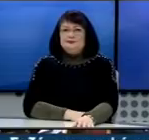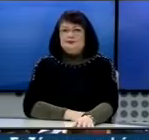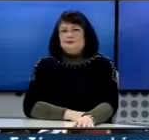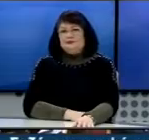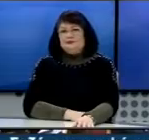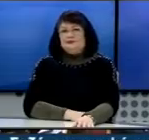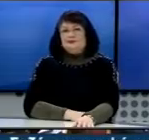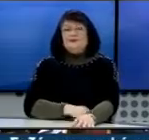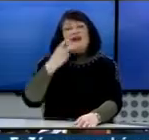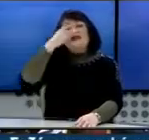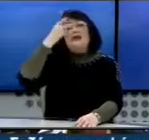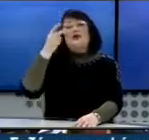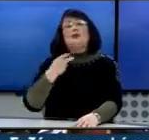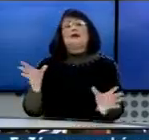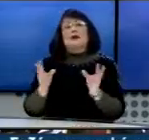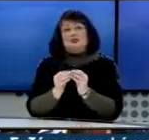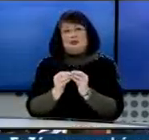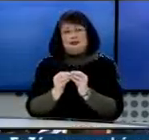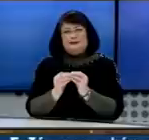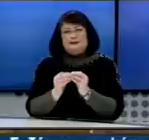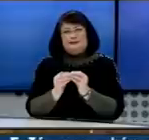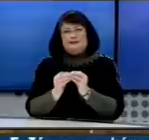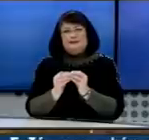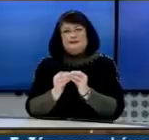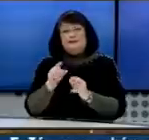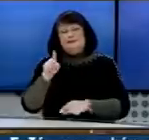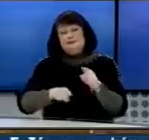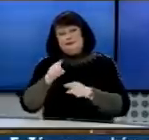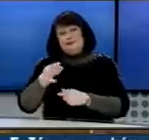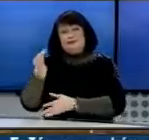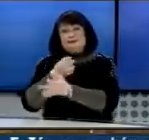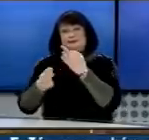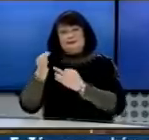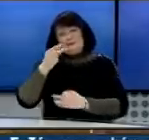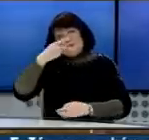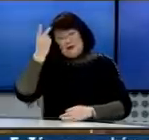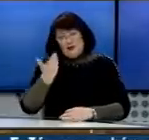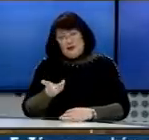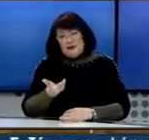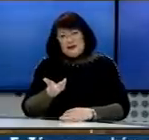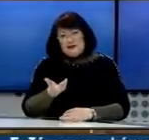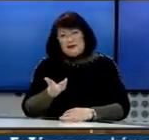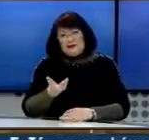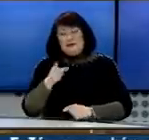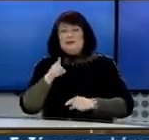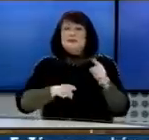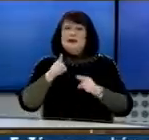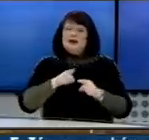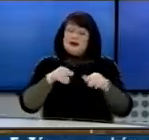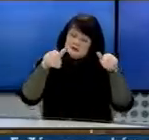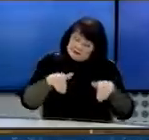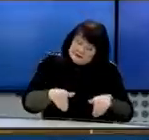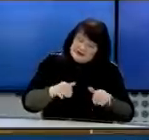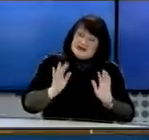Όσο για τα δικαιώματα, άλλοι μιλούν για αυτά και άλλοι τα